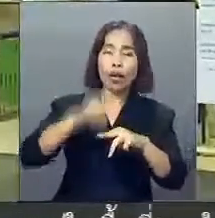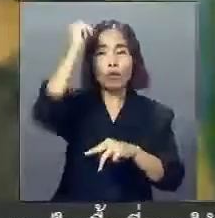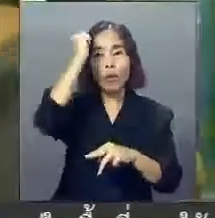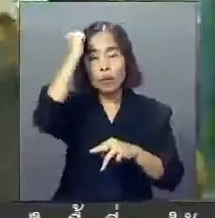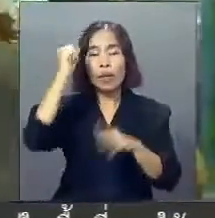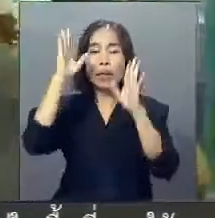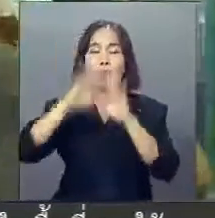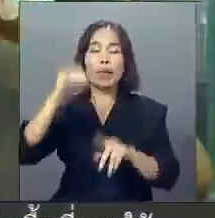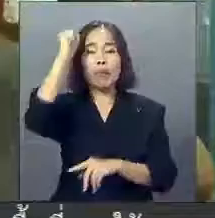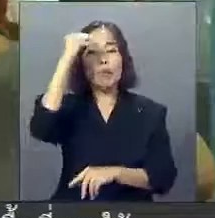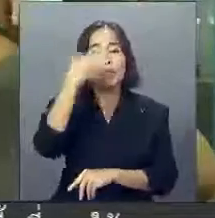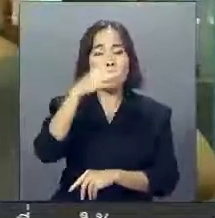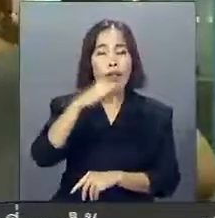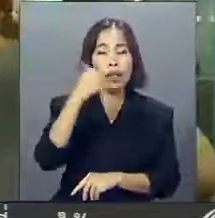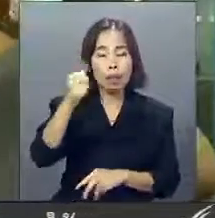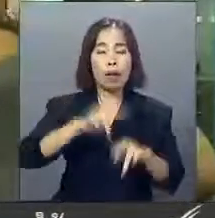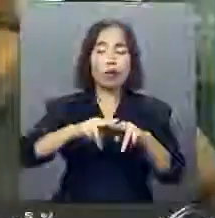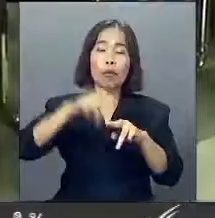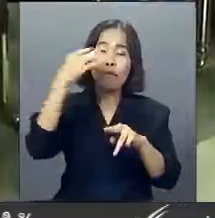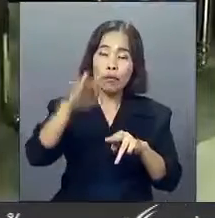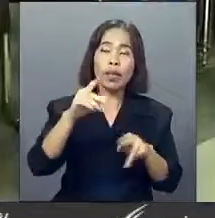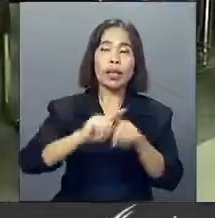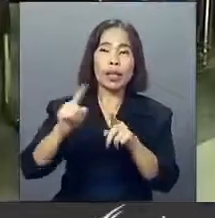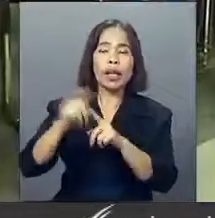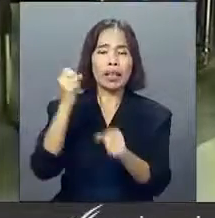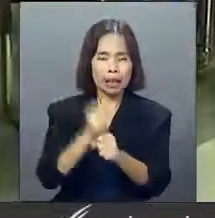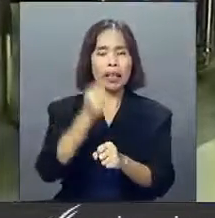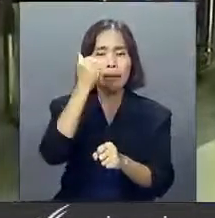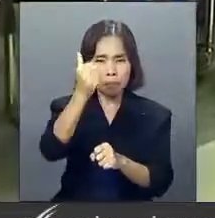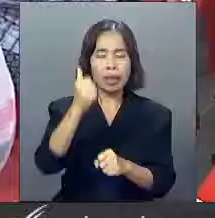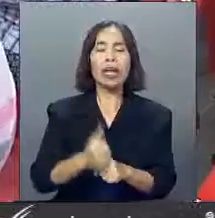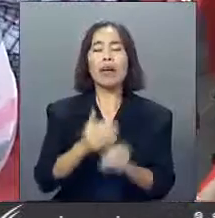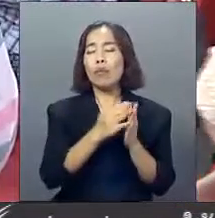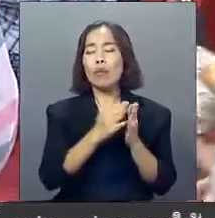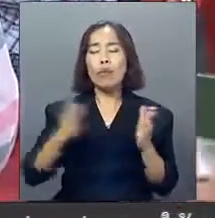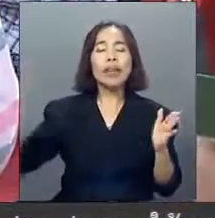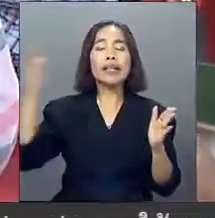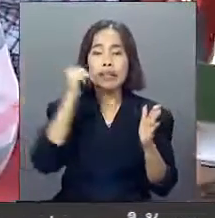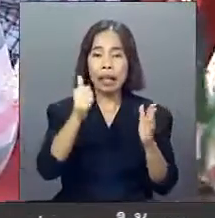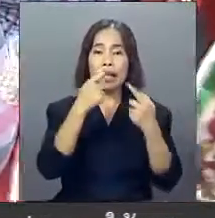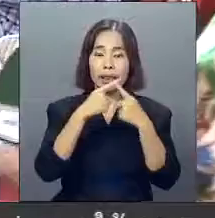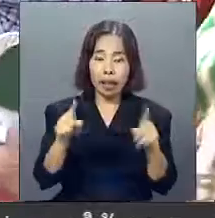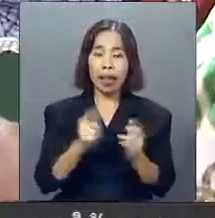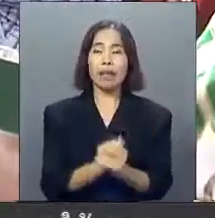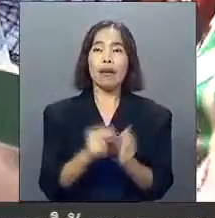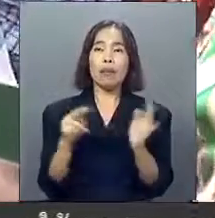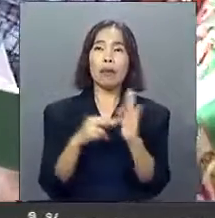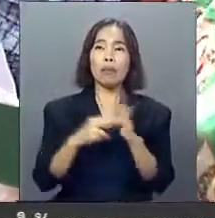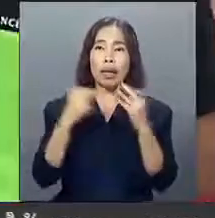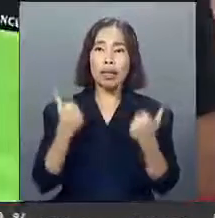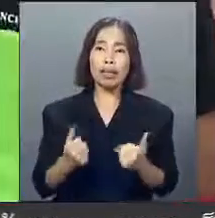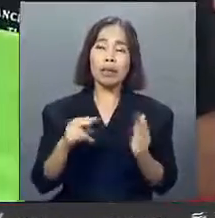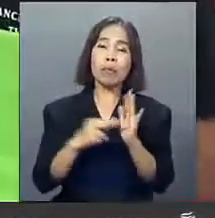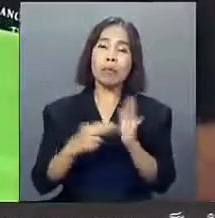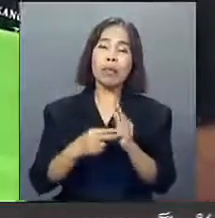ของรถเมฟรี รถไฟฟรในปจจุบันก็ทำได้แล้วก็ทำได้ไปยาวๆด้วยแต่คงไมใช่การทให้ไปขึ้